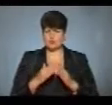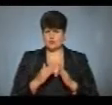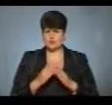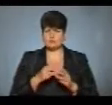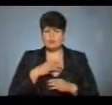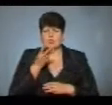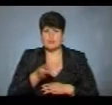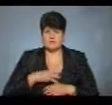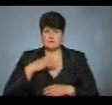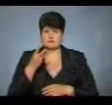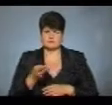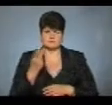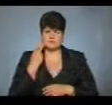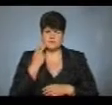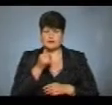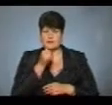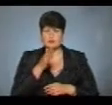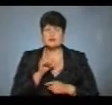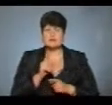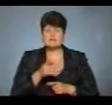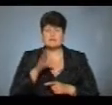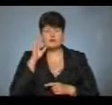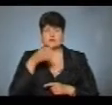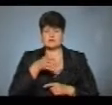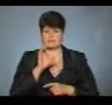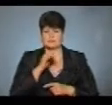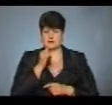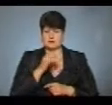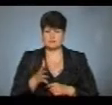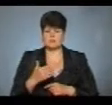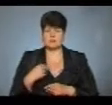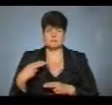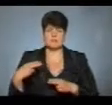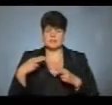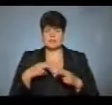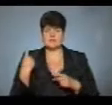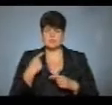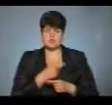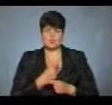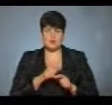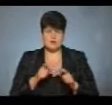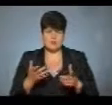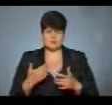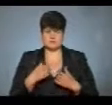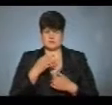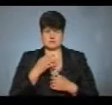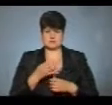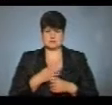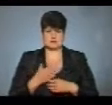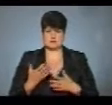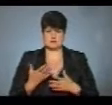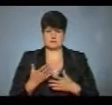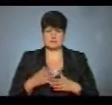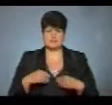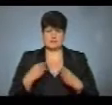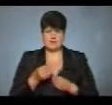без перестанку. Дитина не може напитися навіть водички. І ми приїхали в обласну лікарню, нам сказали йому давати